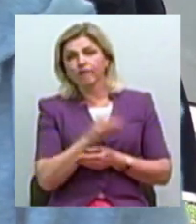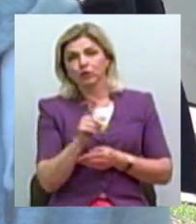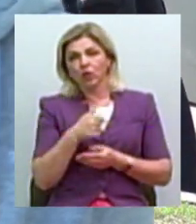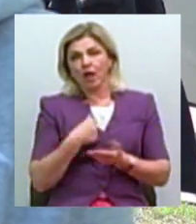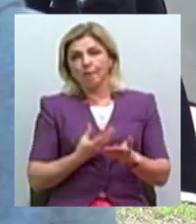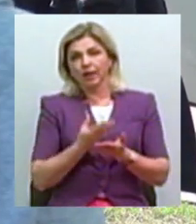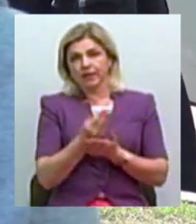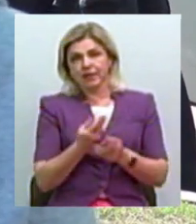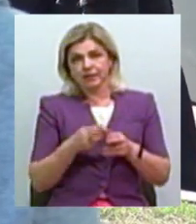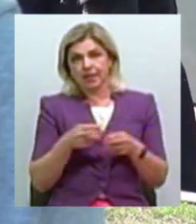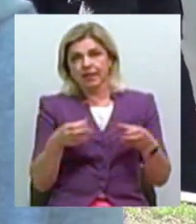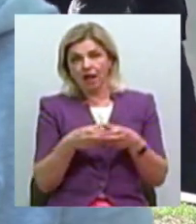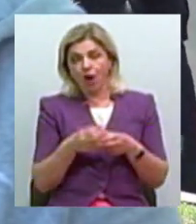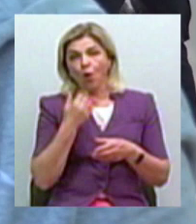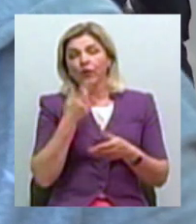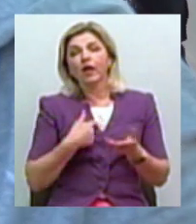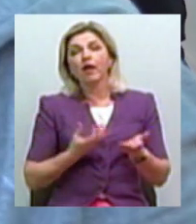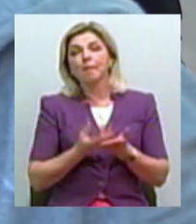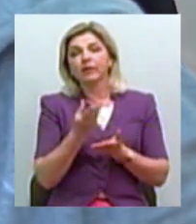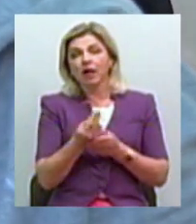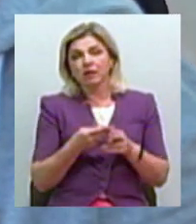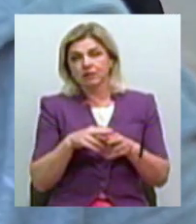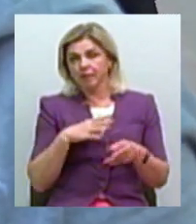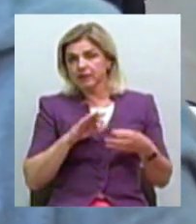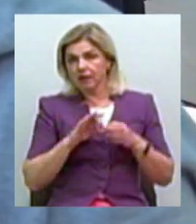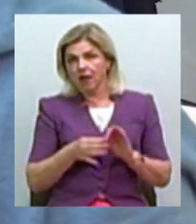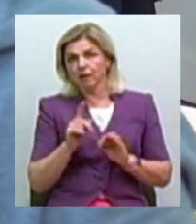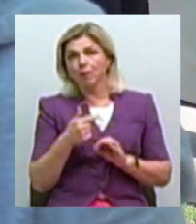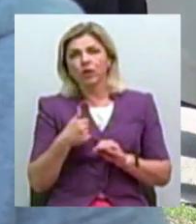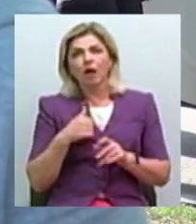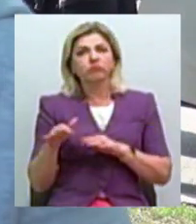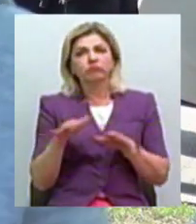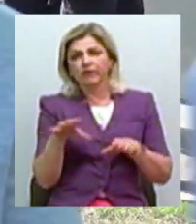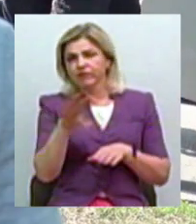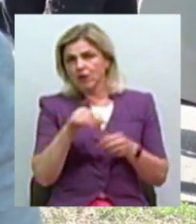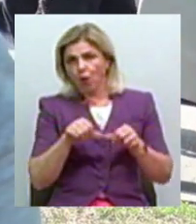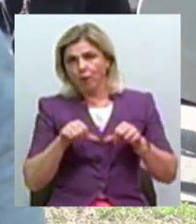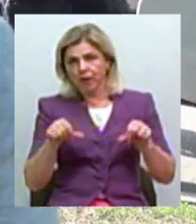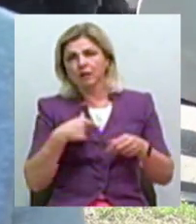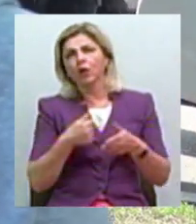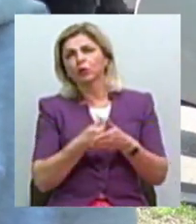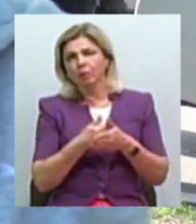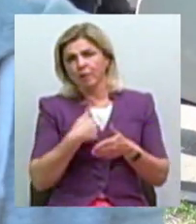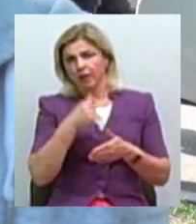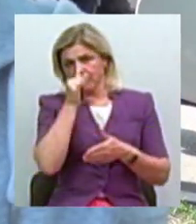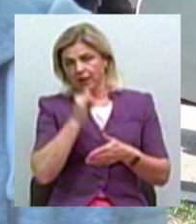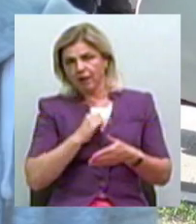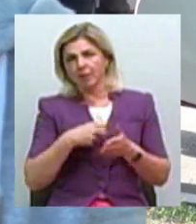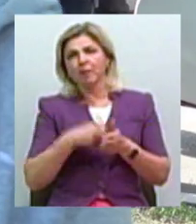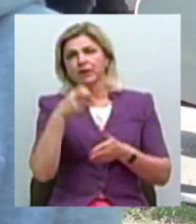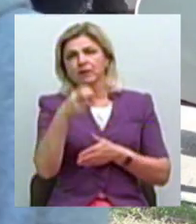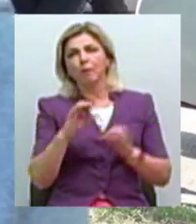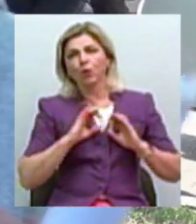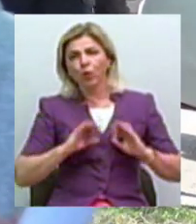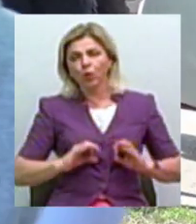І все, але коли мені виділяли цю ділянку, це було дуже складно, тому що я проходила всі комісії. Я добивалась, мені не давали, я писала в прокуратуру,